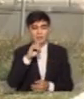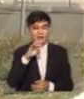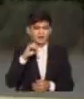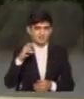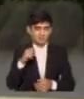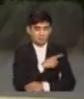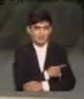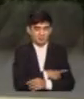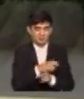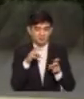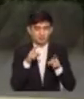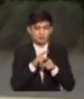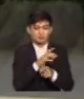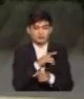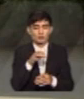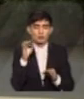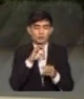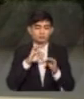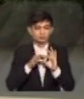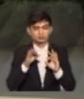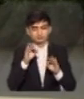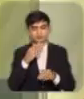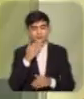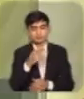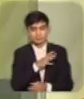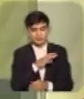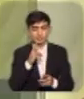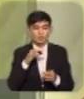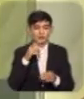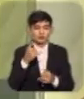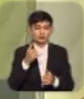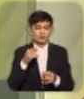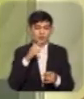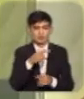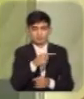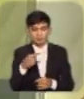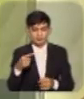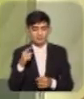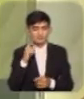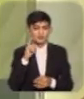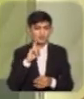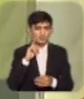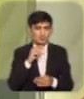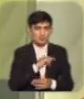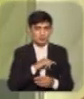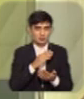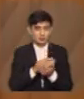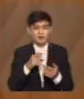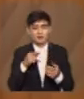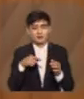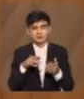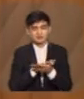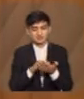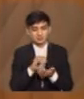орталықтағы жағдайдың мән-жайын толыққанды айтып беруді өтінді. Әкімнің сөзінше орталықтың бір қабаты ғана санитарлық нормаларға сәйкес келмейді деген